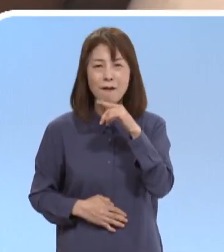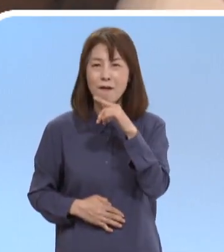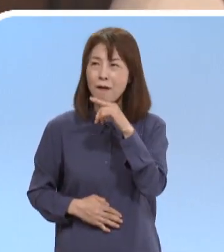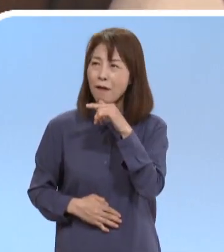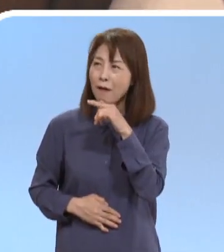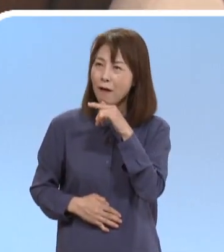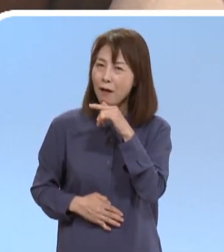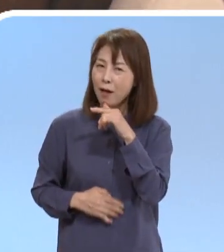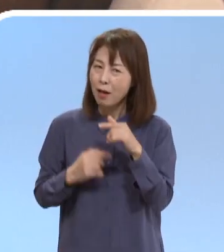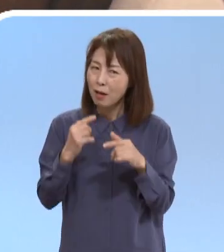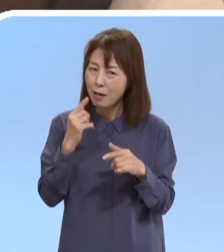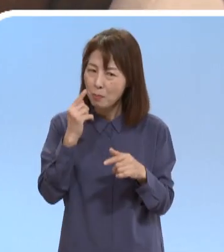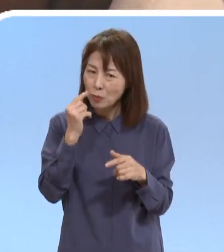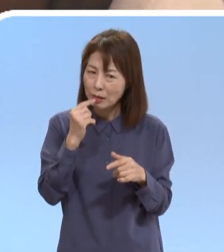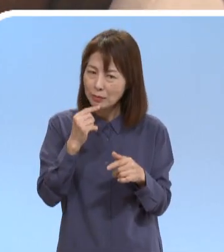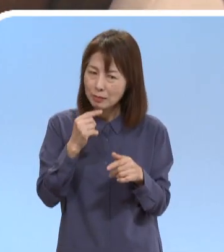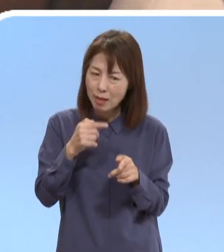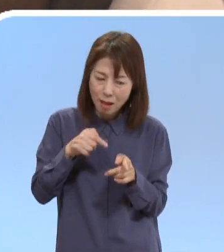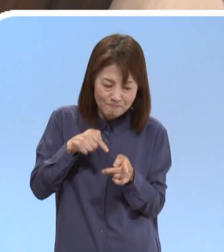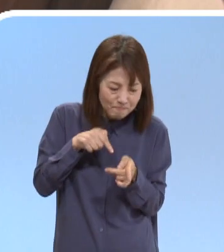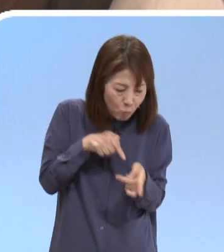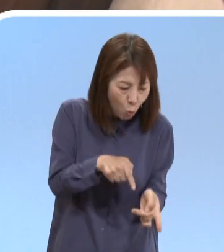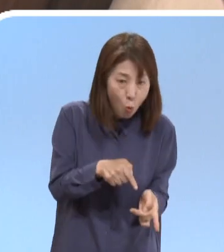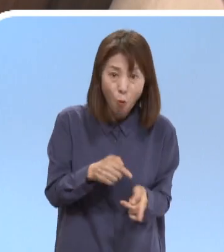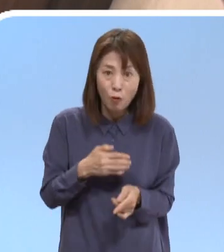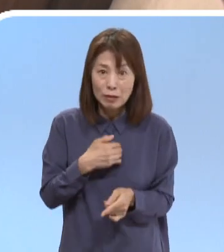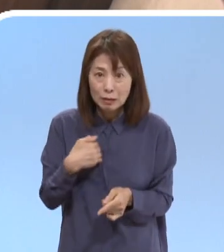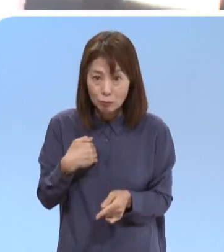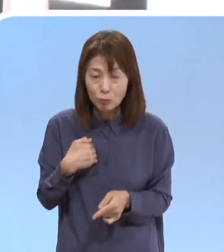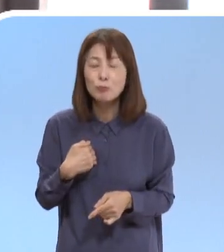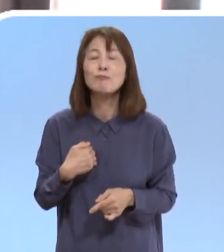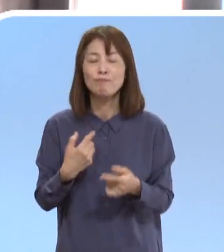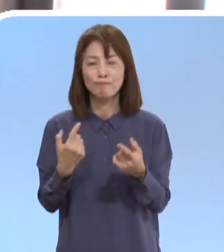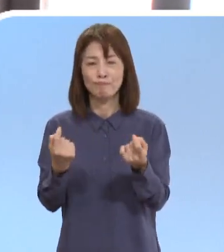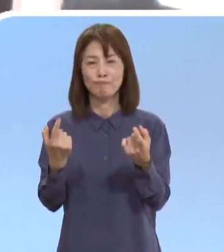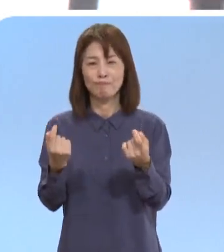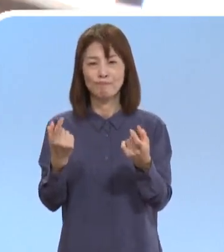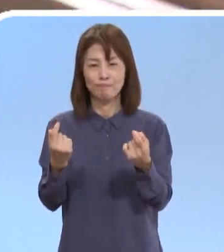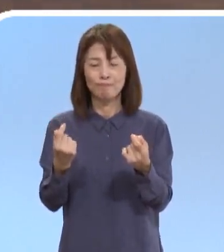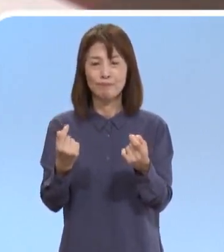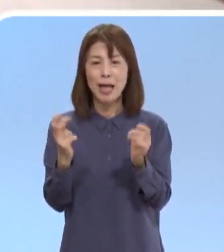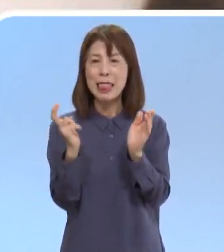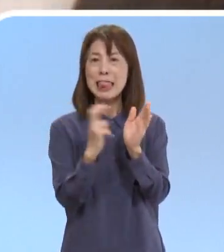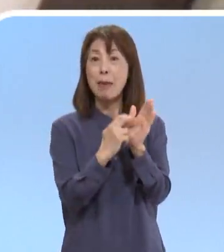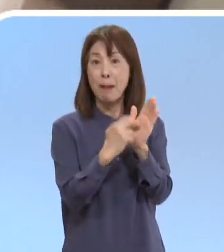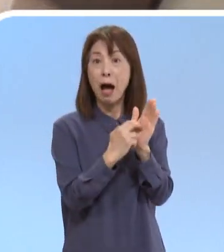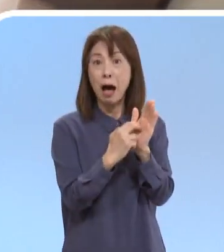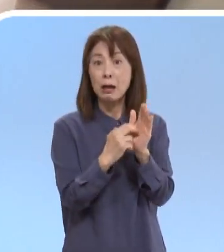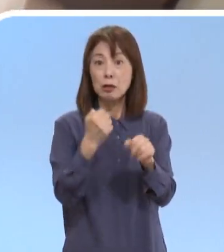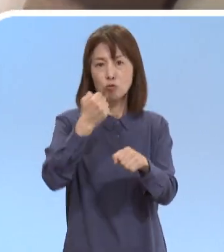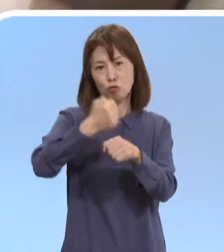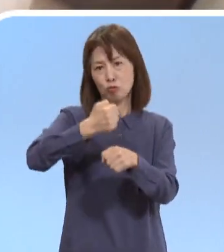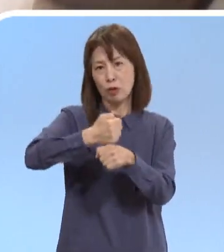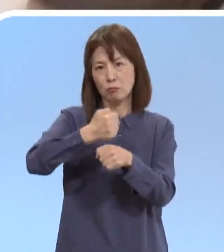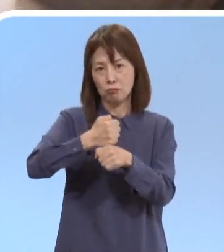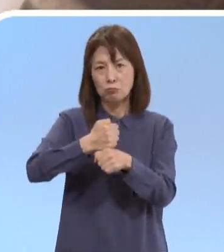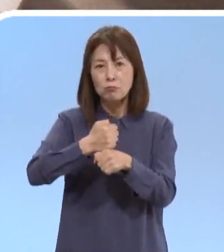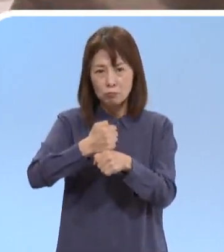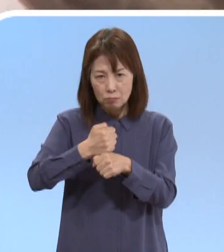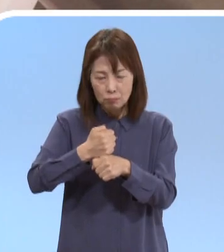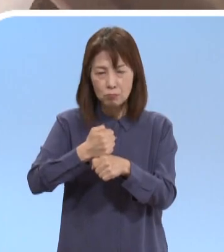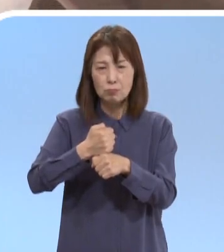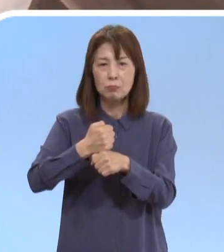ます。なんか上から攻撃。 そうです、上から攻撃できる場所があります。鉄板がついてますよ、ね、 はい、 で、これ周り鉄板ですよね、